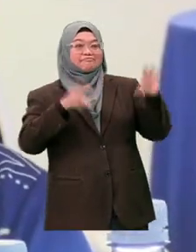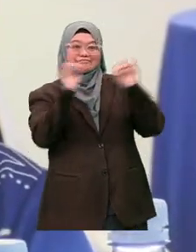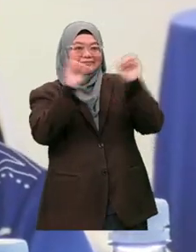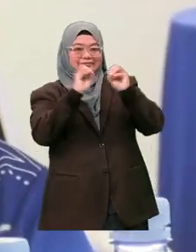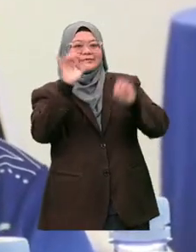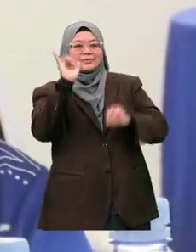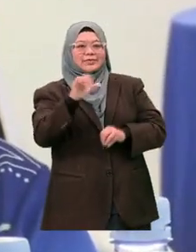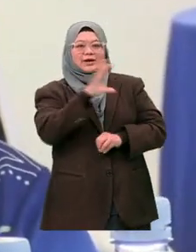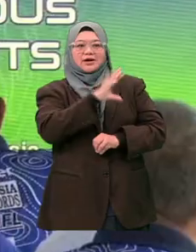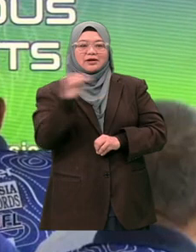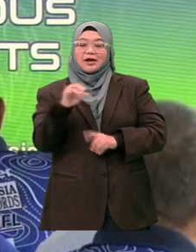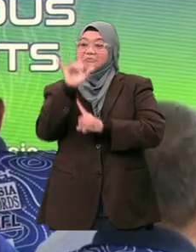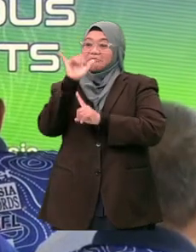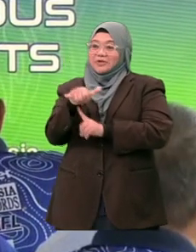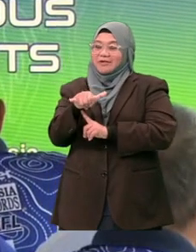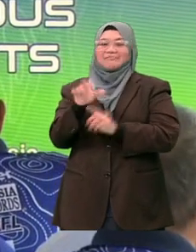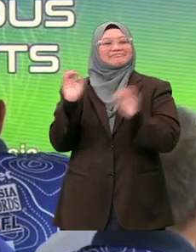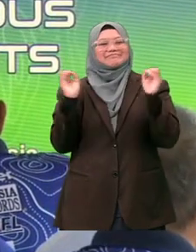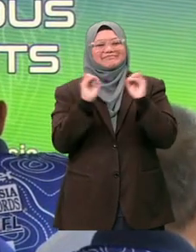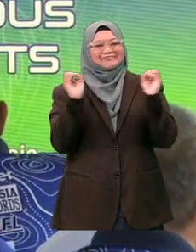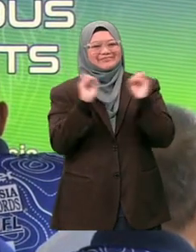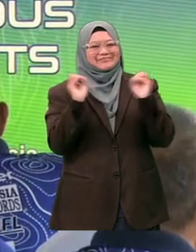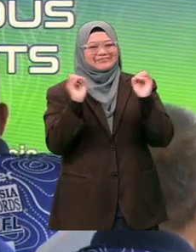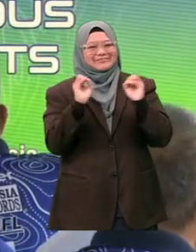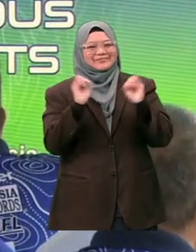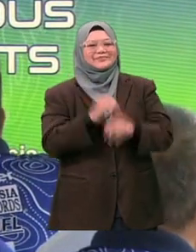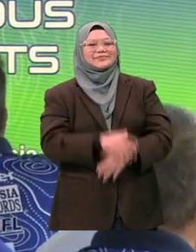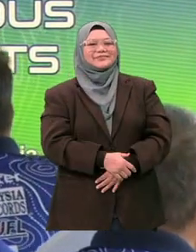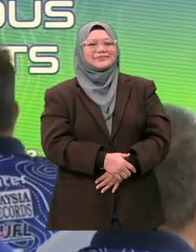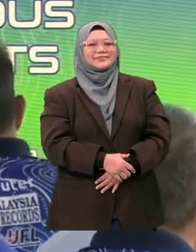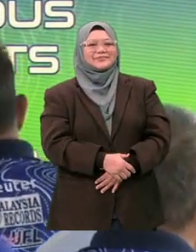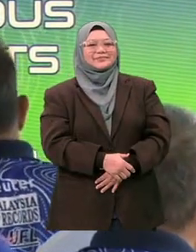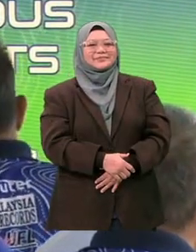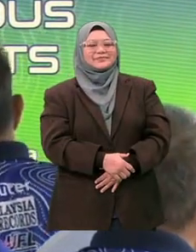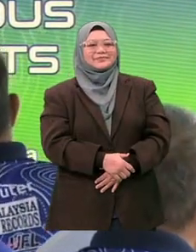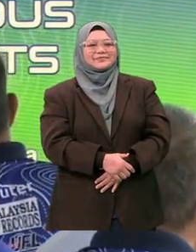tidak mengiyekan soalan yang dilontarkan wartawan